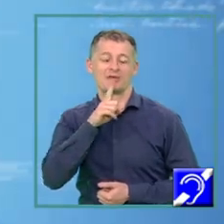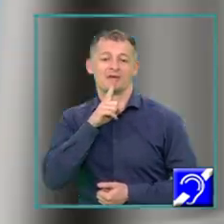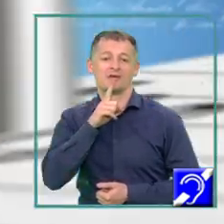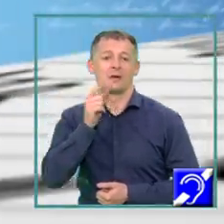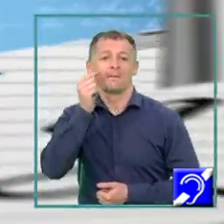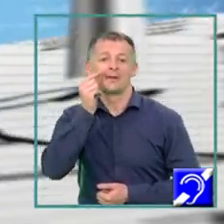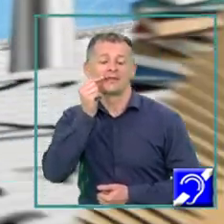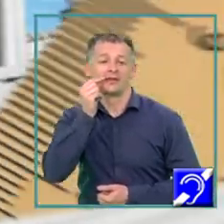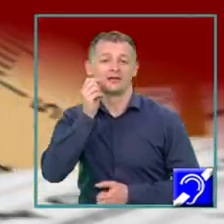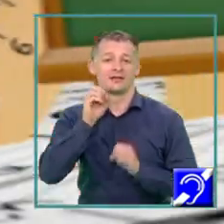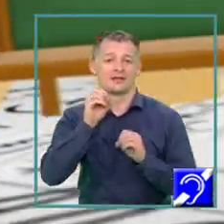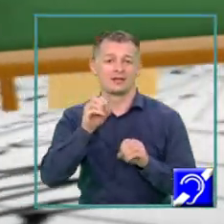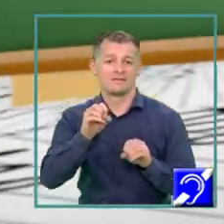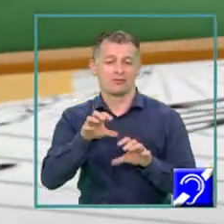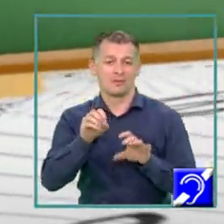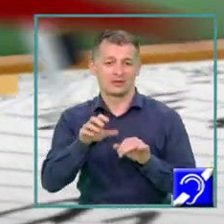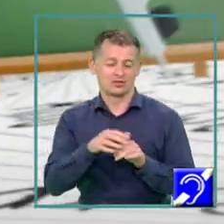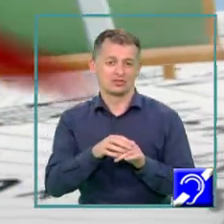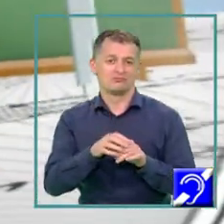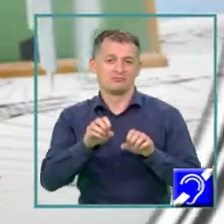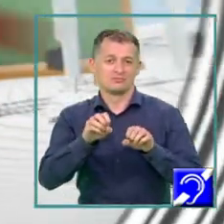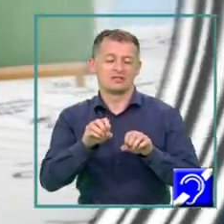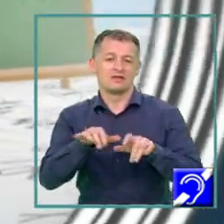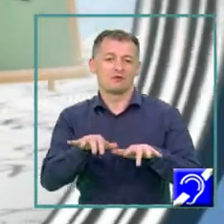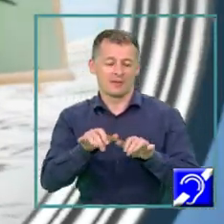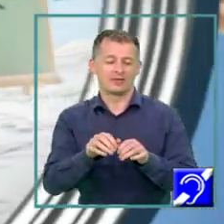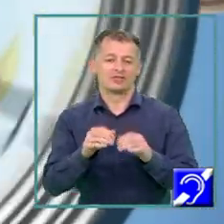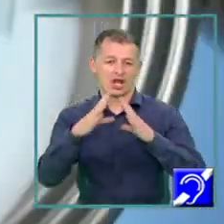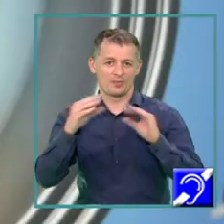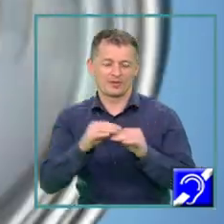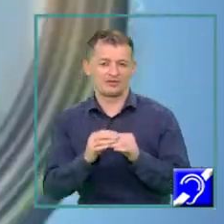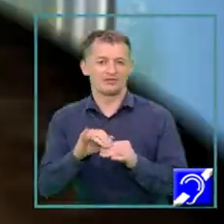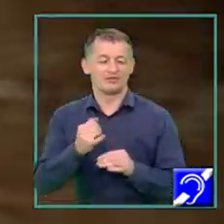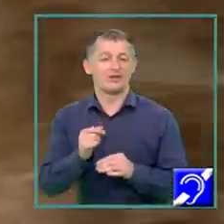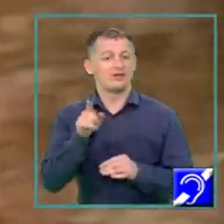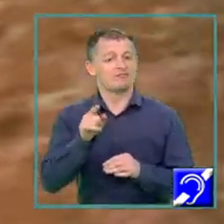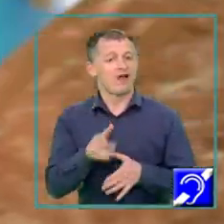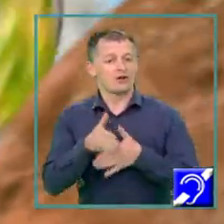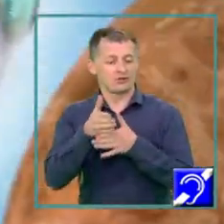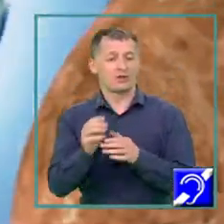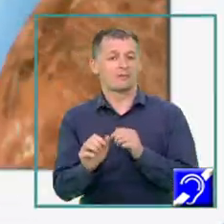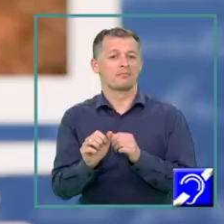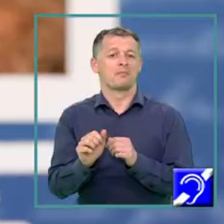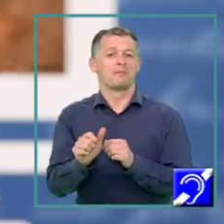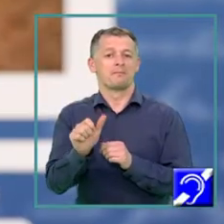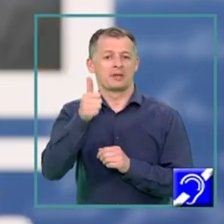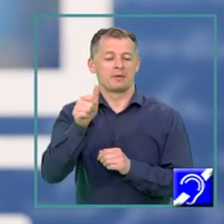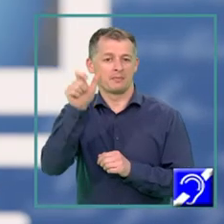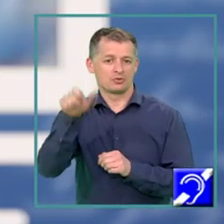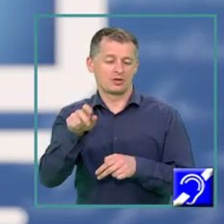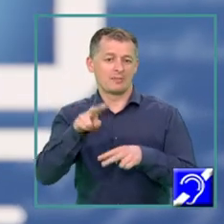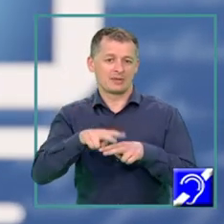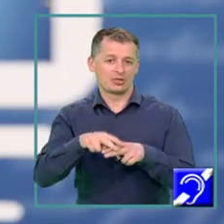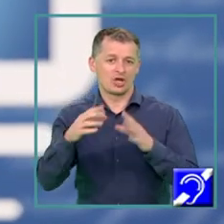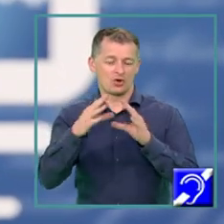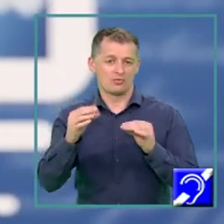inventat circuitele electronice treetable ce a contribuit semnificativ la formarea primelor matematicieni din Tara noastra a studiat